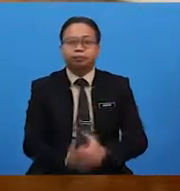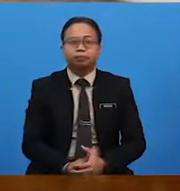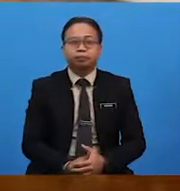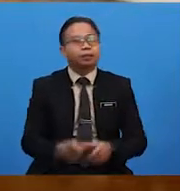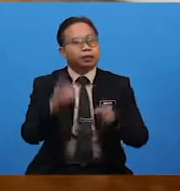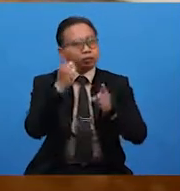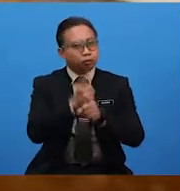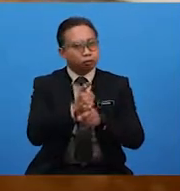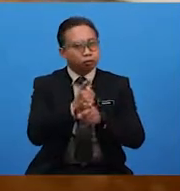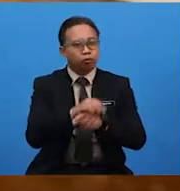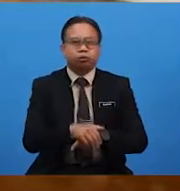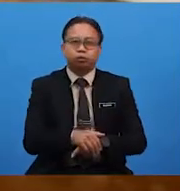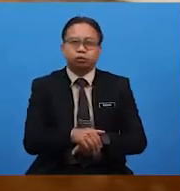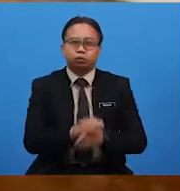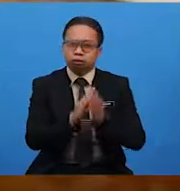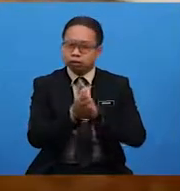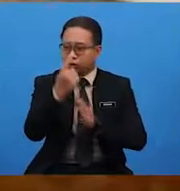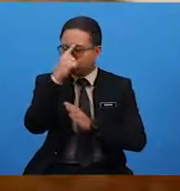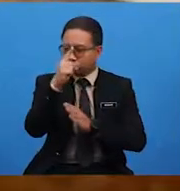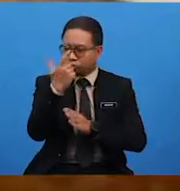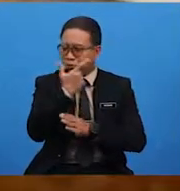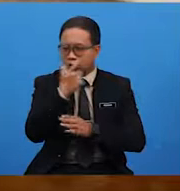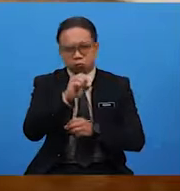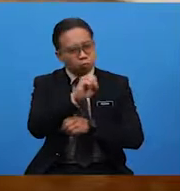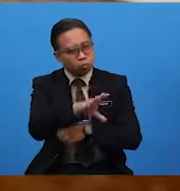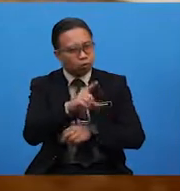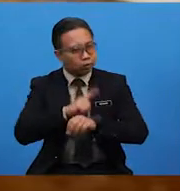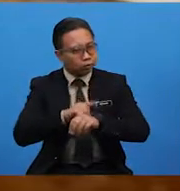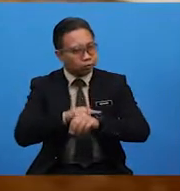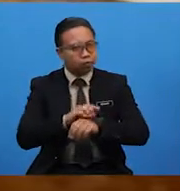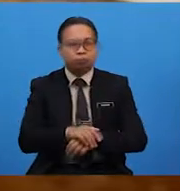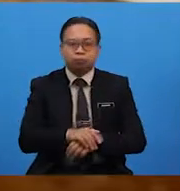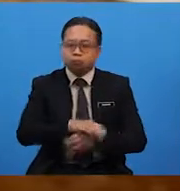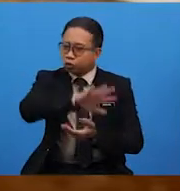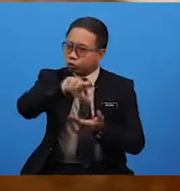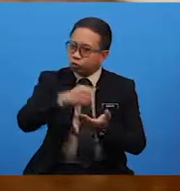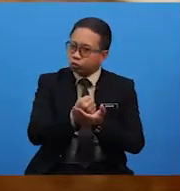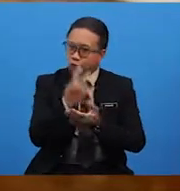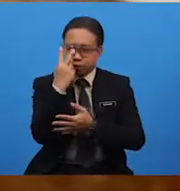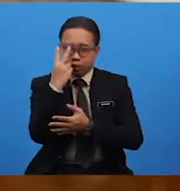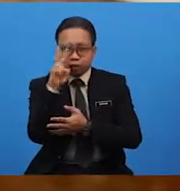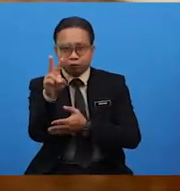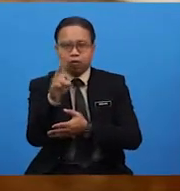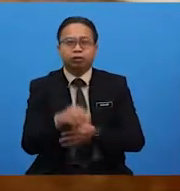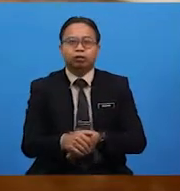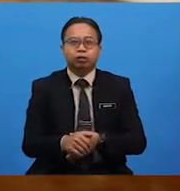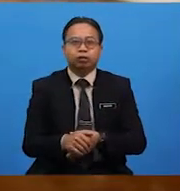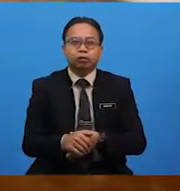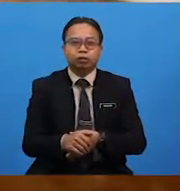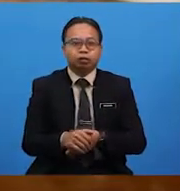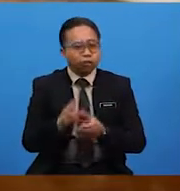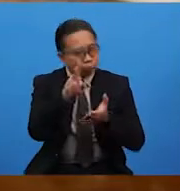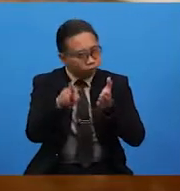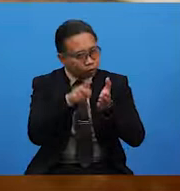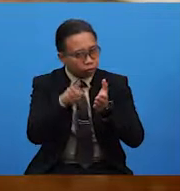cewek gua Itulah sebenarnya jadi untuk tidak meremehkan masa lagi pelajar pelajaran guru-guru di luar sana kita saksikan sebuah